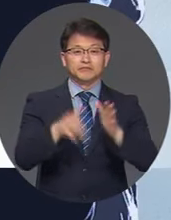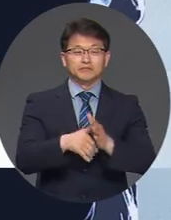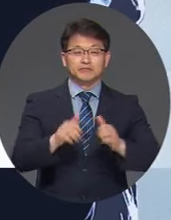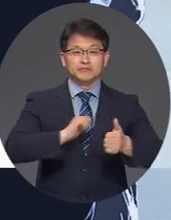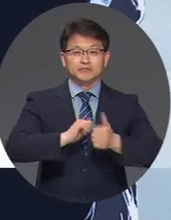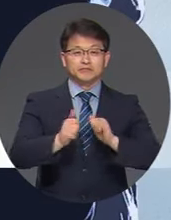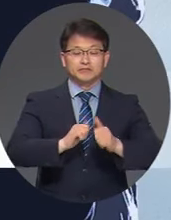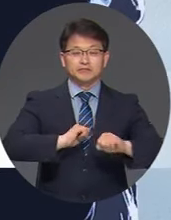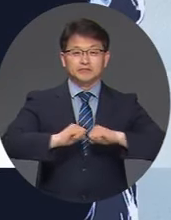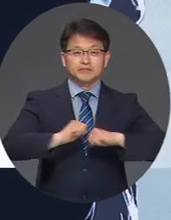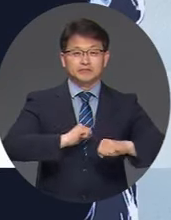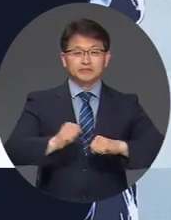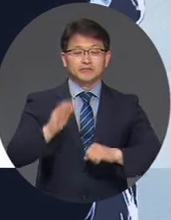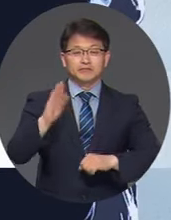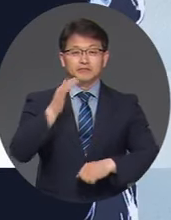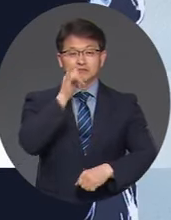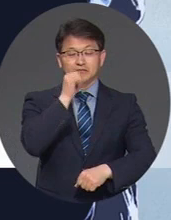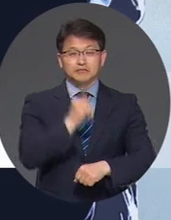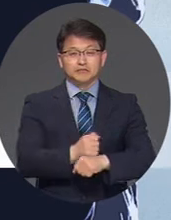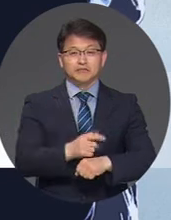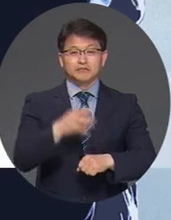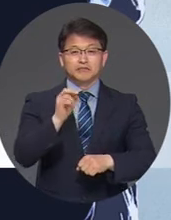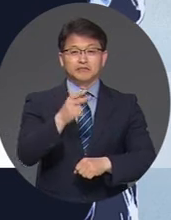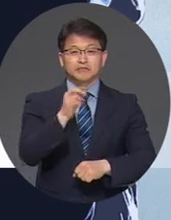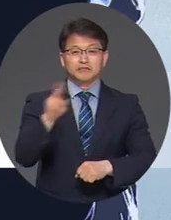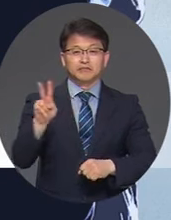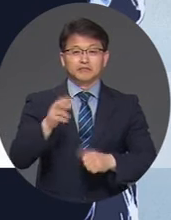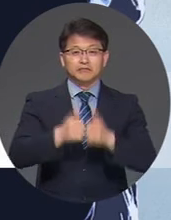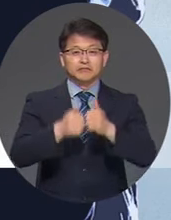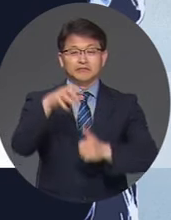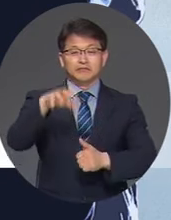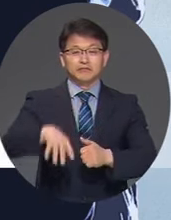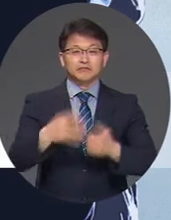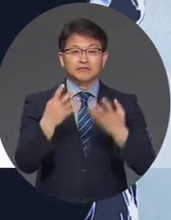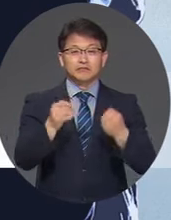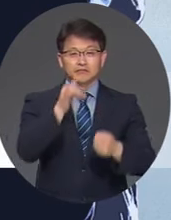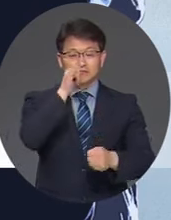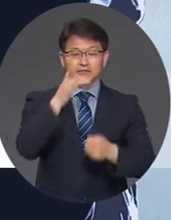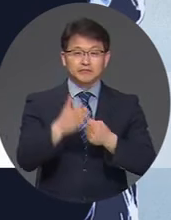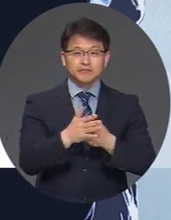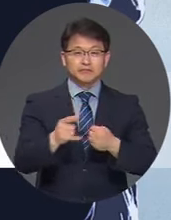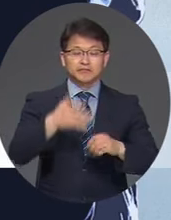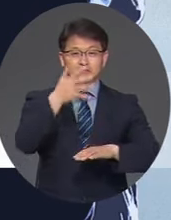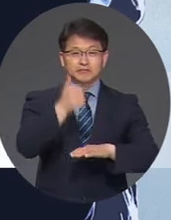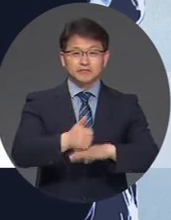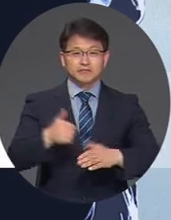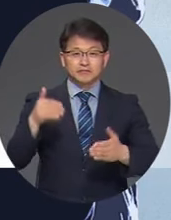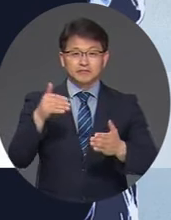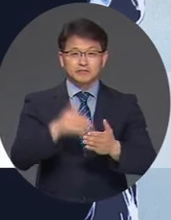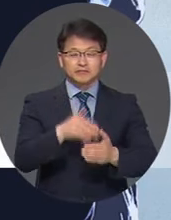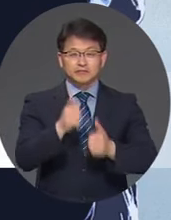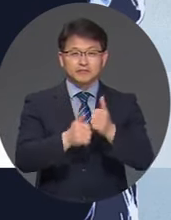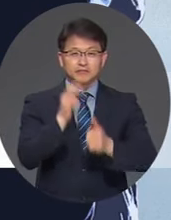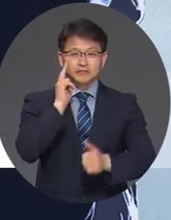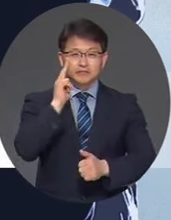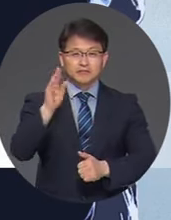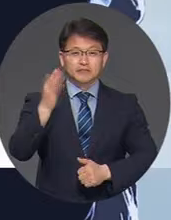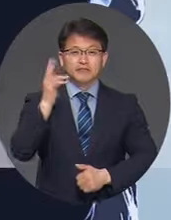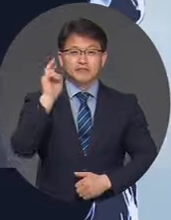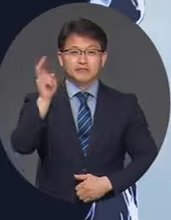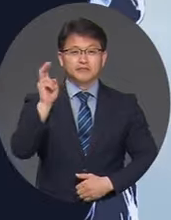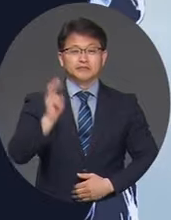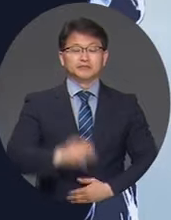건 진검승부에 들어갔습니다. 여야가 접전을 벌이는 곳이 적지 않아서 막판까지 치열한 경쟁이